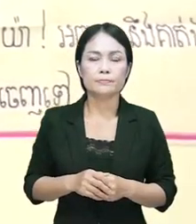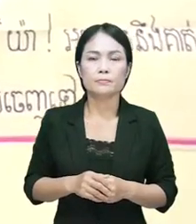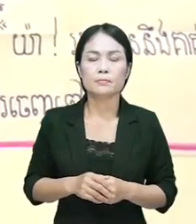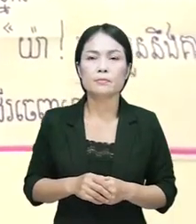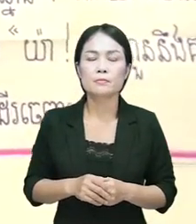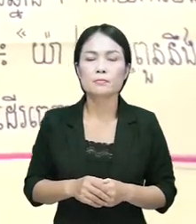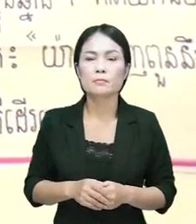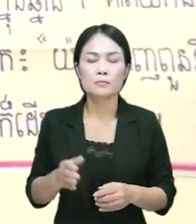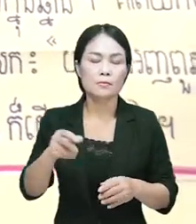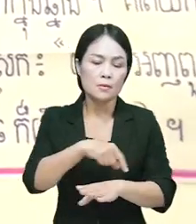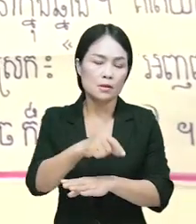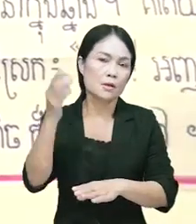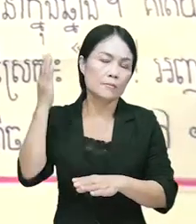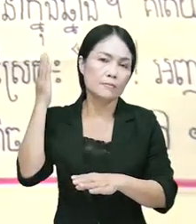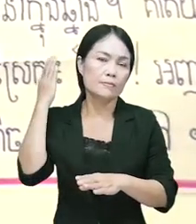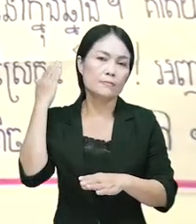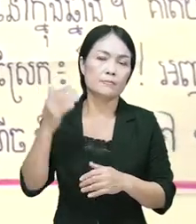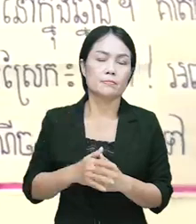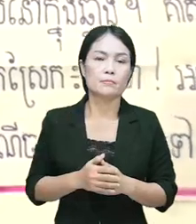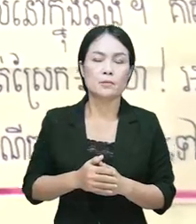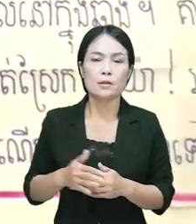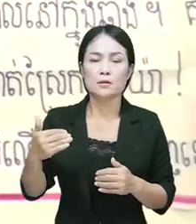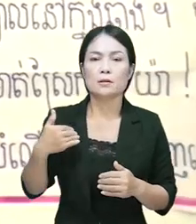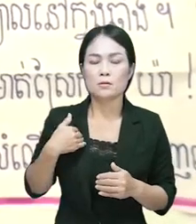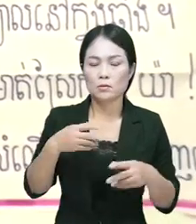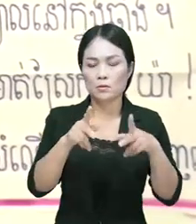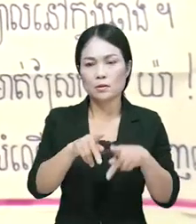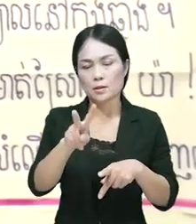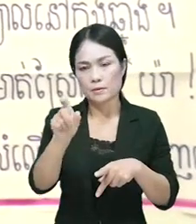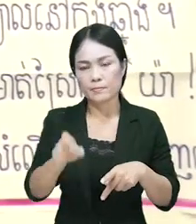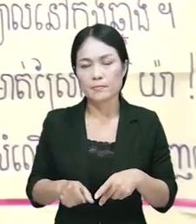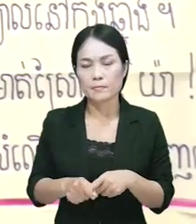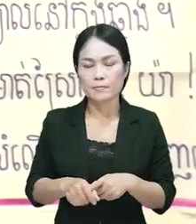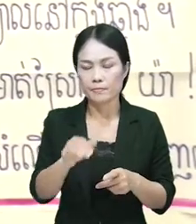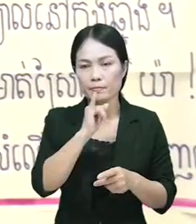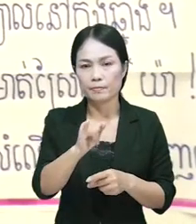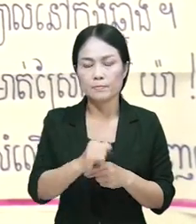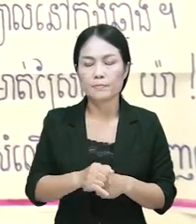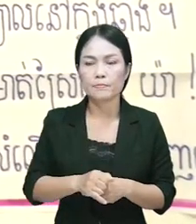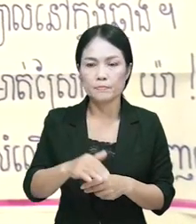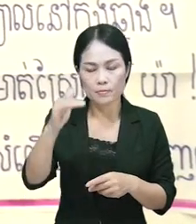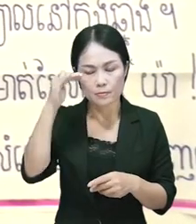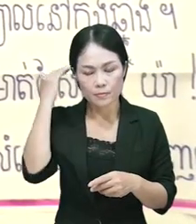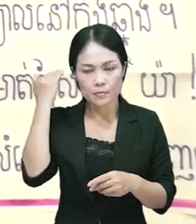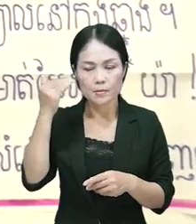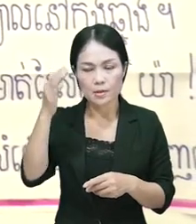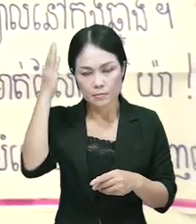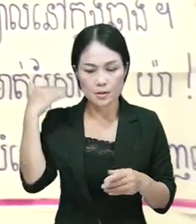ក្នុងការកន្លងទៅហើយមានមនុស្ស2នាក់ជាប្តីប្រព